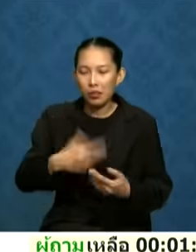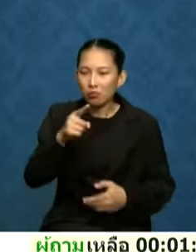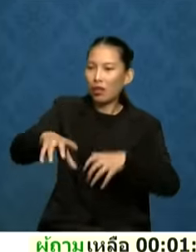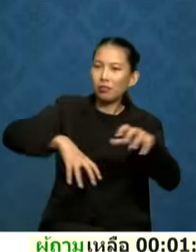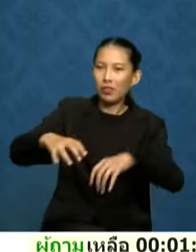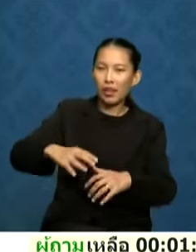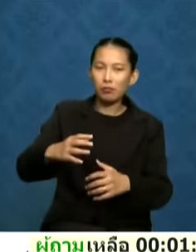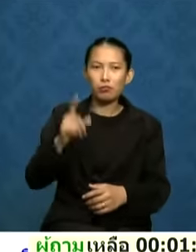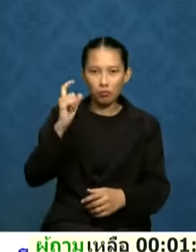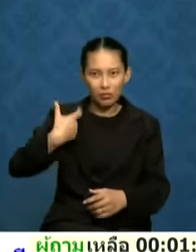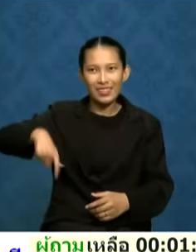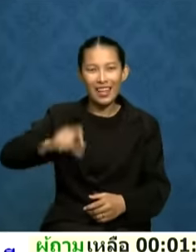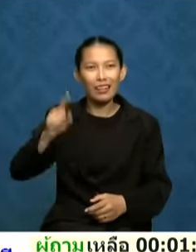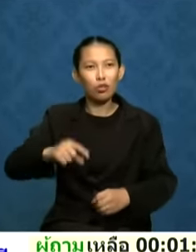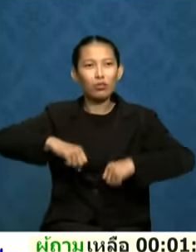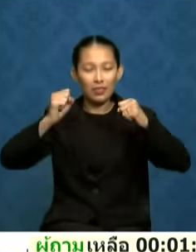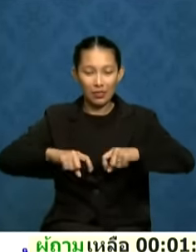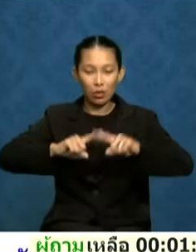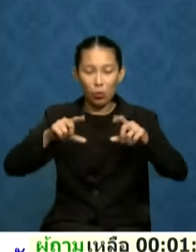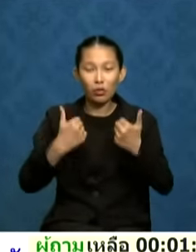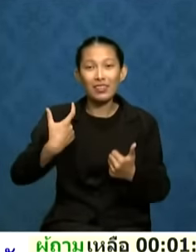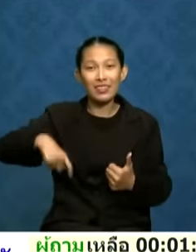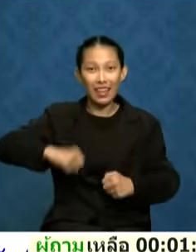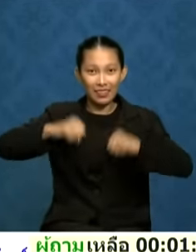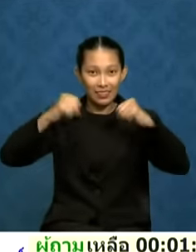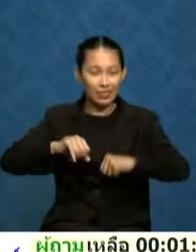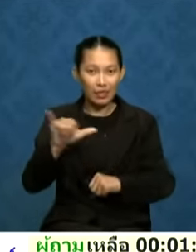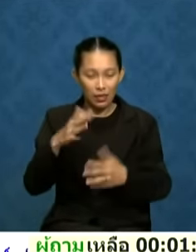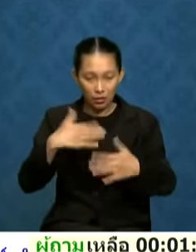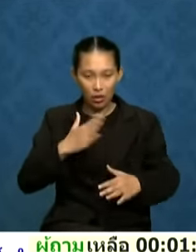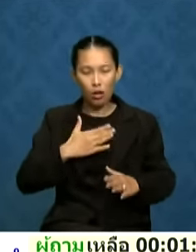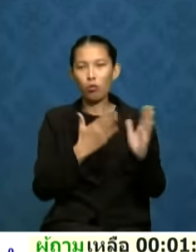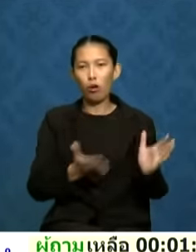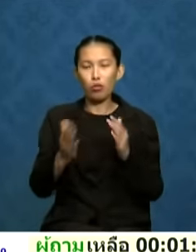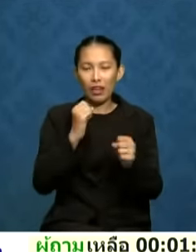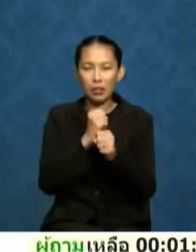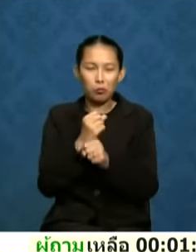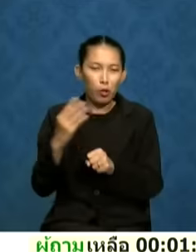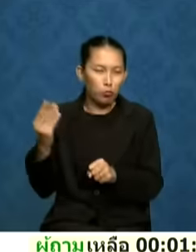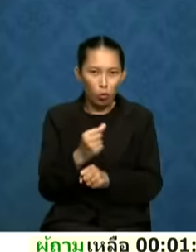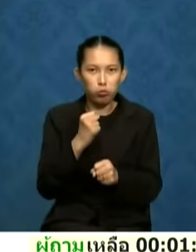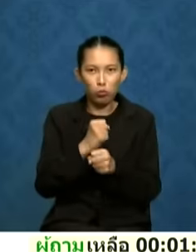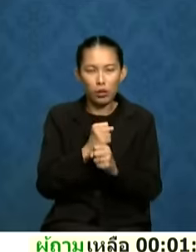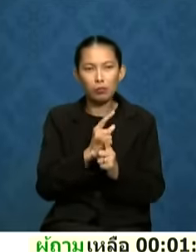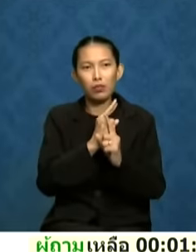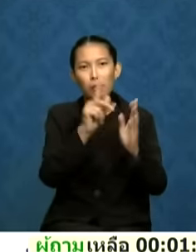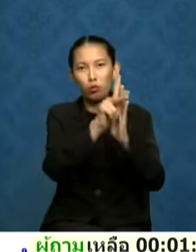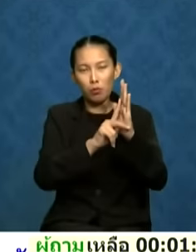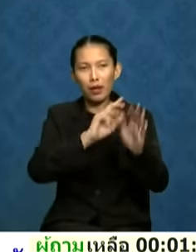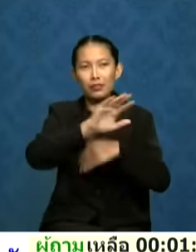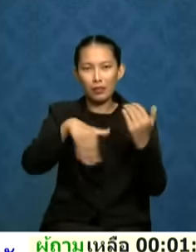ให้สารชีครับตอนนี้สารนี้ไมได้ตดสนใจเลยแล้เราก็เป็กระบวนการก็เลงไปแลให้ทุกอย่างเป็ไปตามกฎไวทั้งหมด